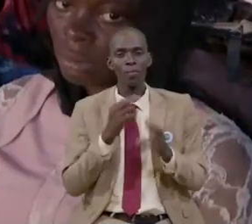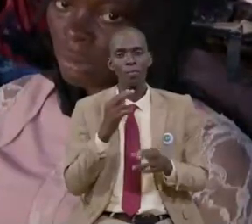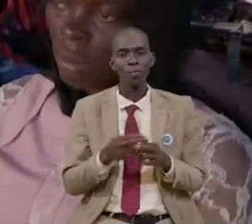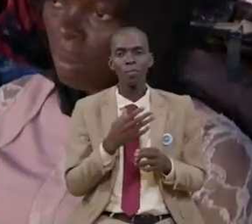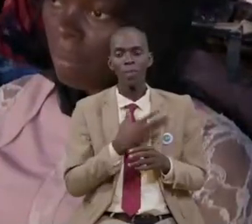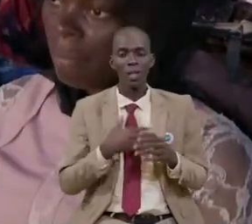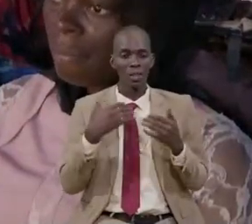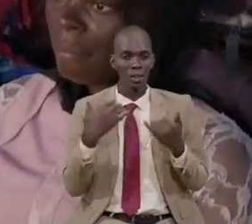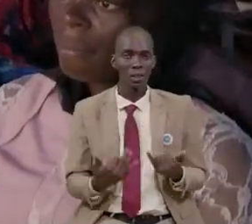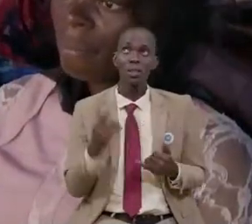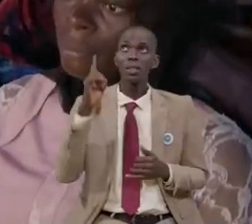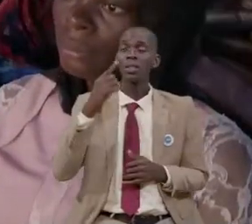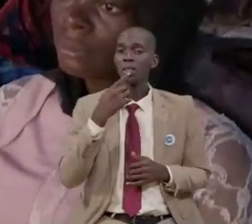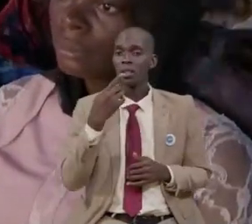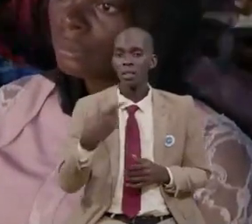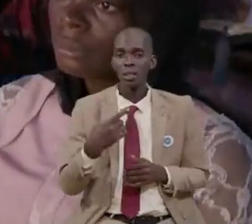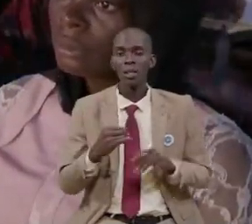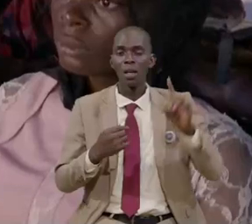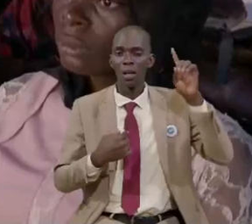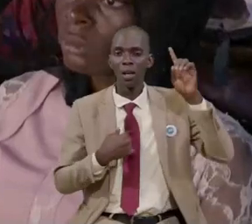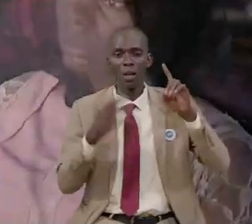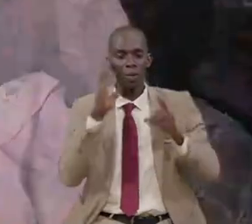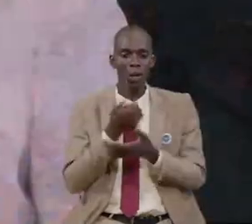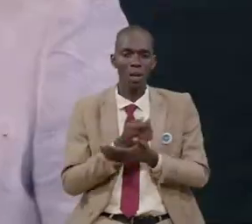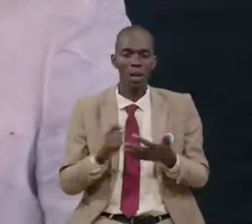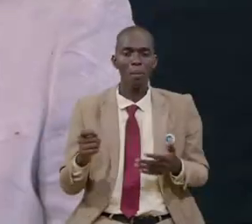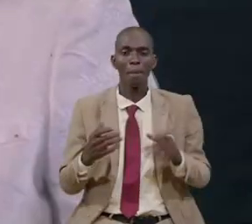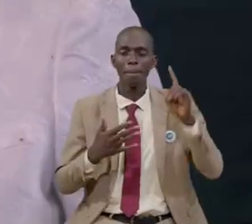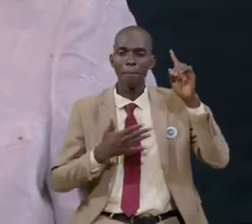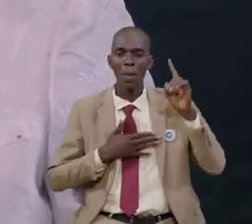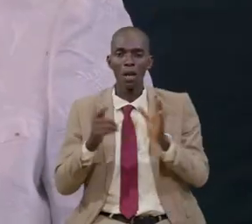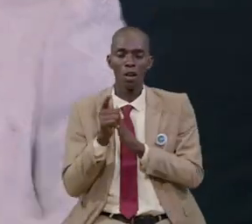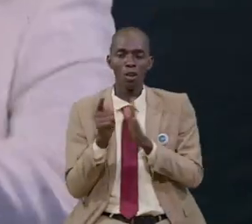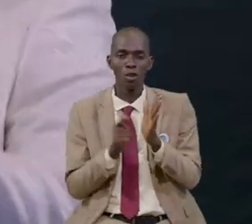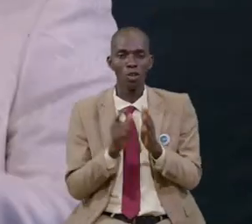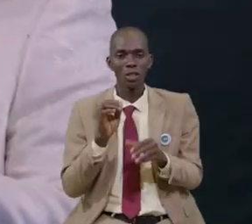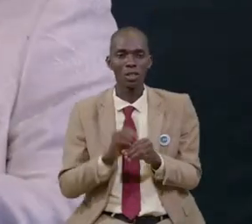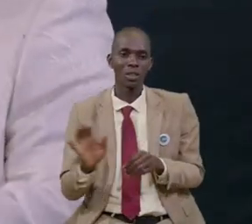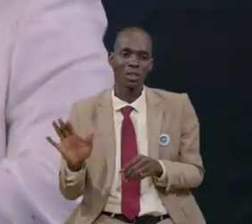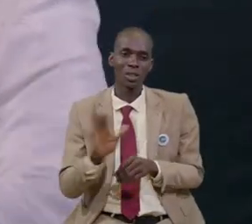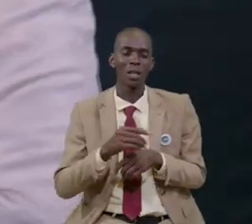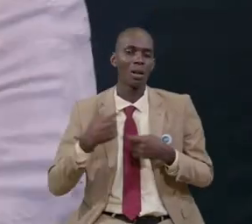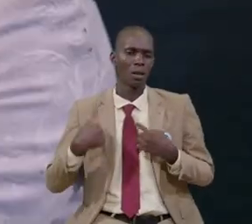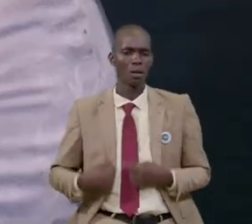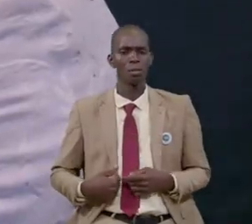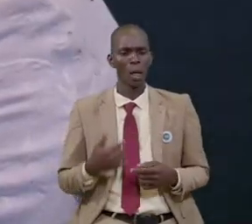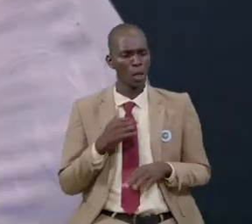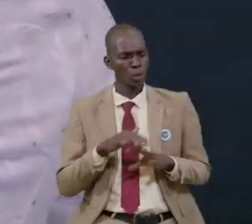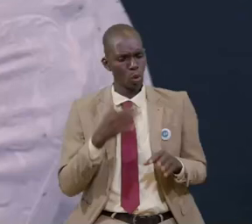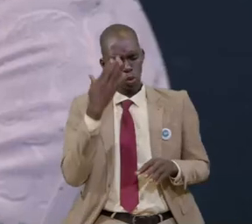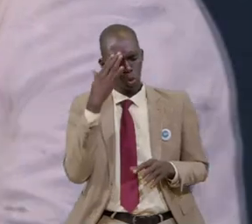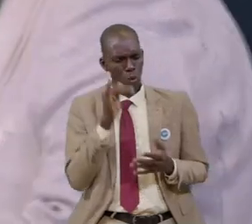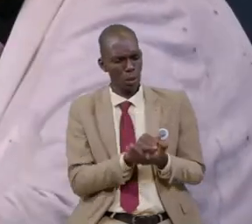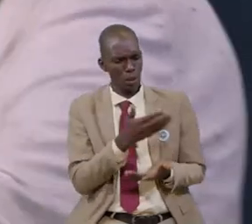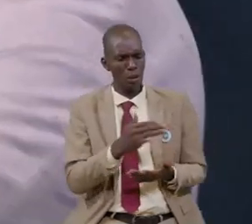dit que j'écrirai ma loi dans leur cœur. Je ne savais pas que c'est mauvais. Tu ne peux plus dire cela quand